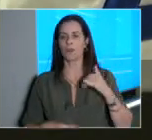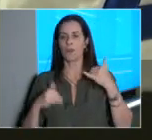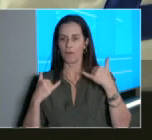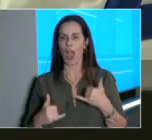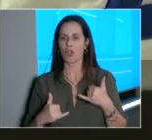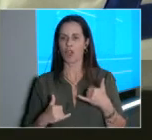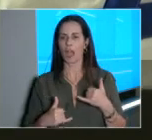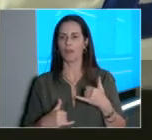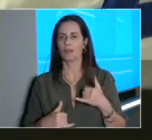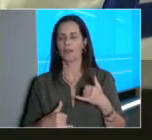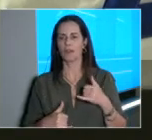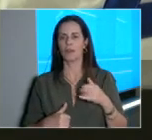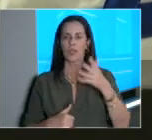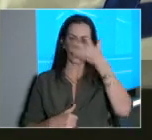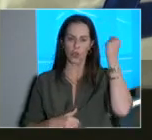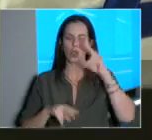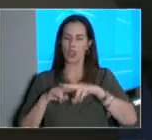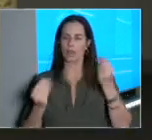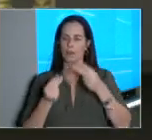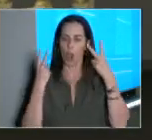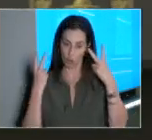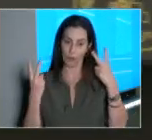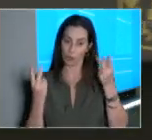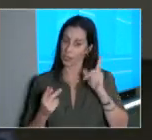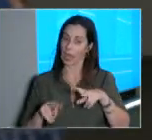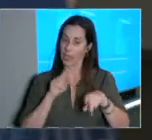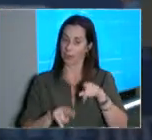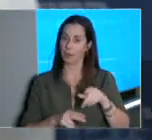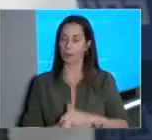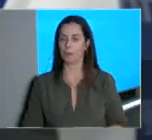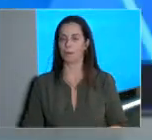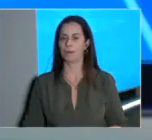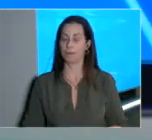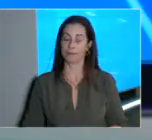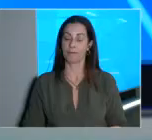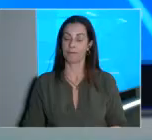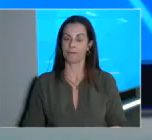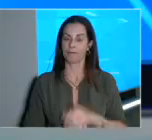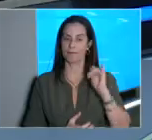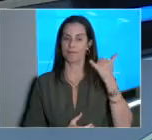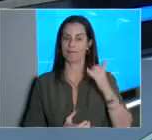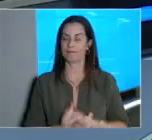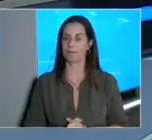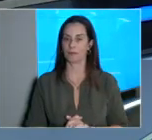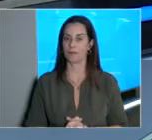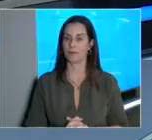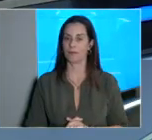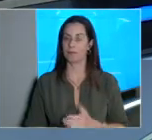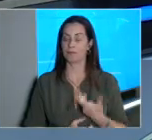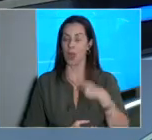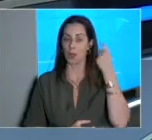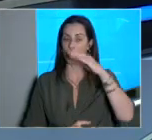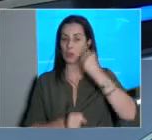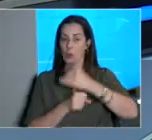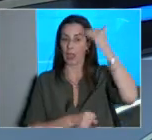ועכשיו ידברו עליו, וישכחו את כל הדברים החשובים שצריך לטפל בהם בצד. כן. אני תוהה מה יעשה בני